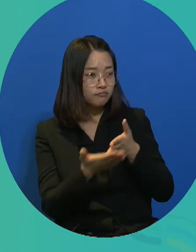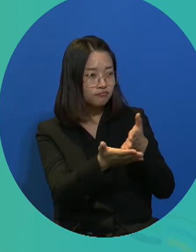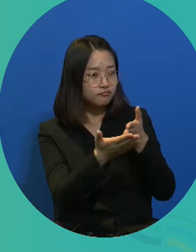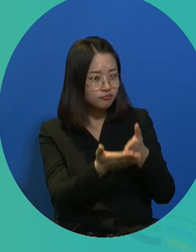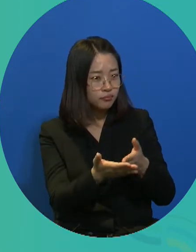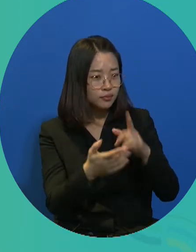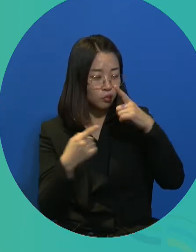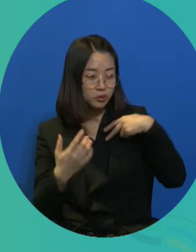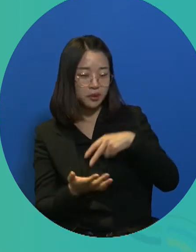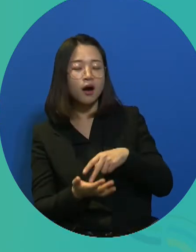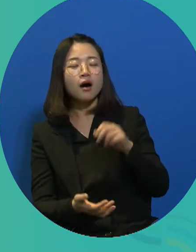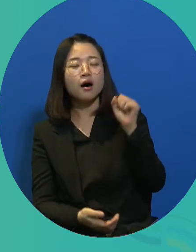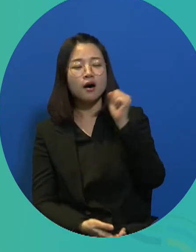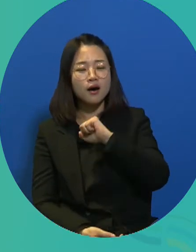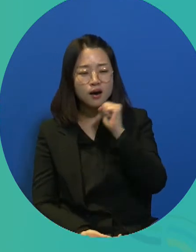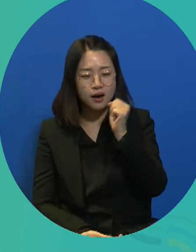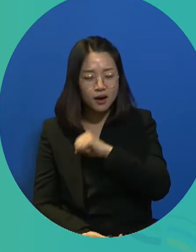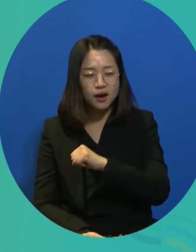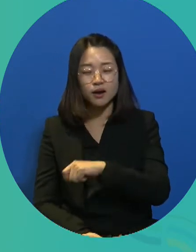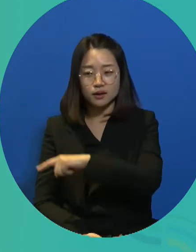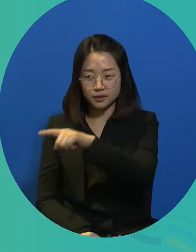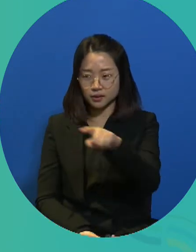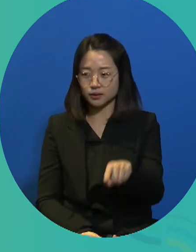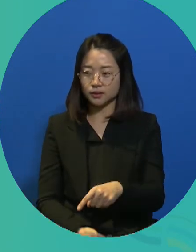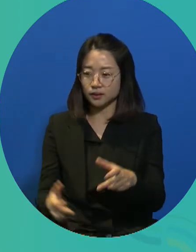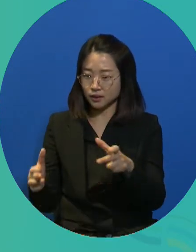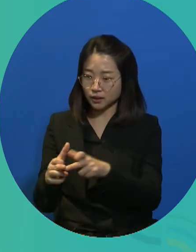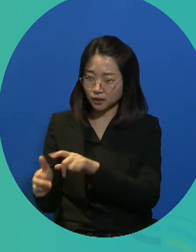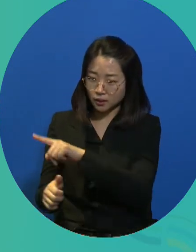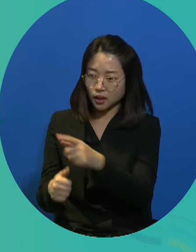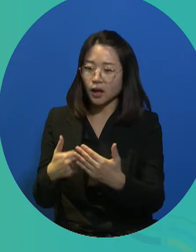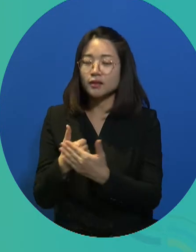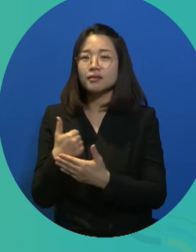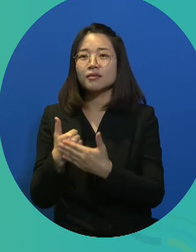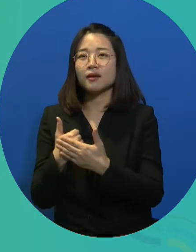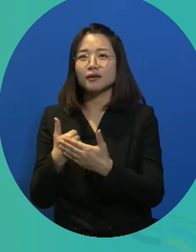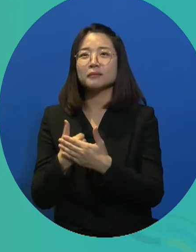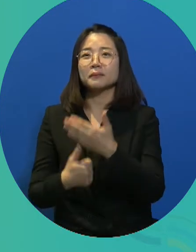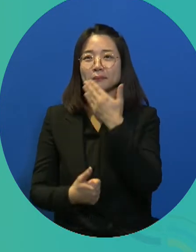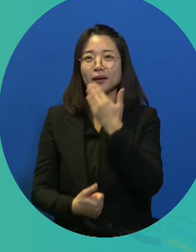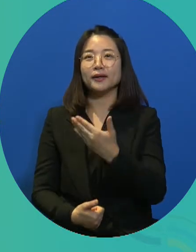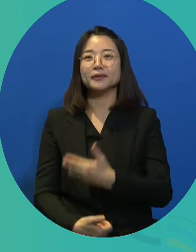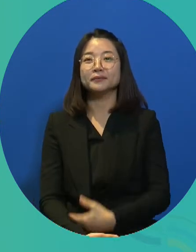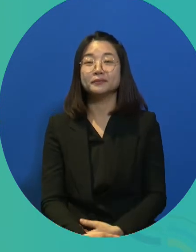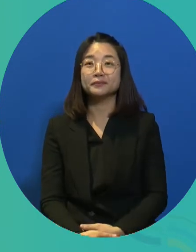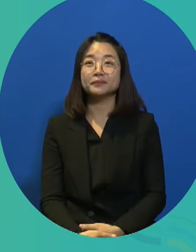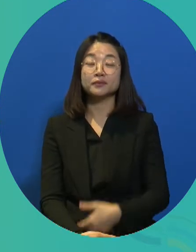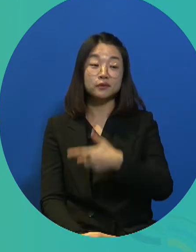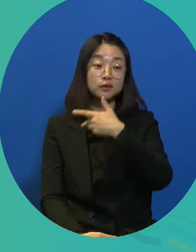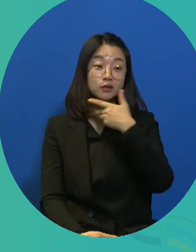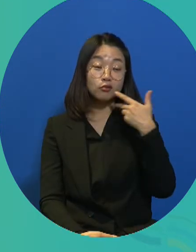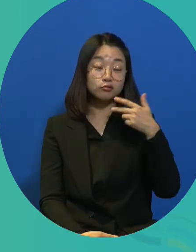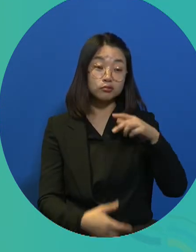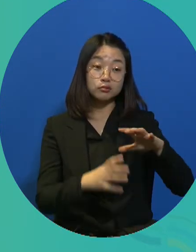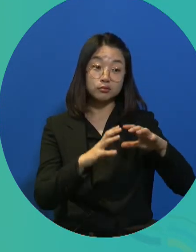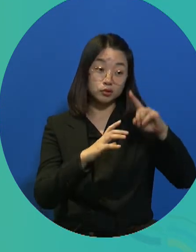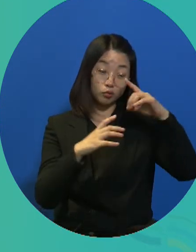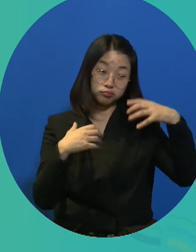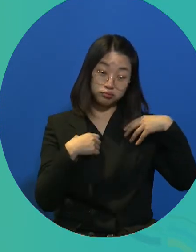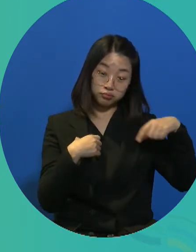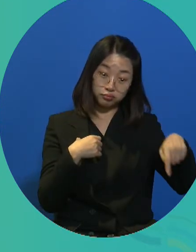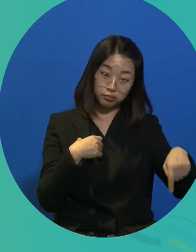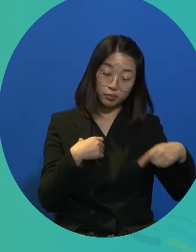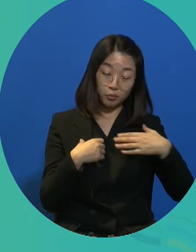사람들에게 알려주면서 많은 사람들을 살릴 수 있었다고 저희는 믿고 있습니다. 영국 정부는